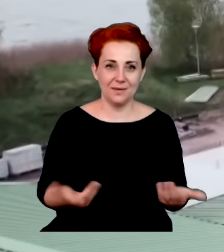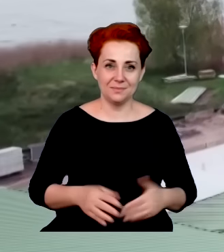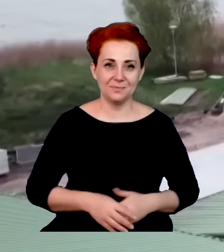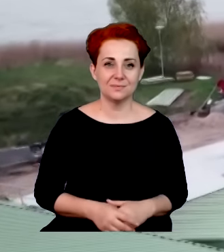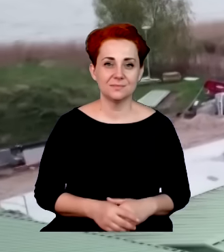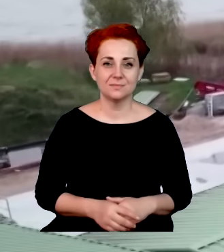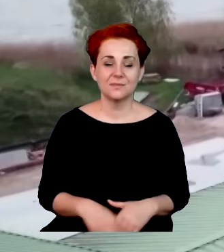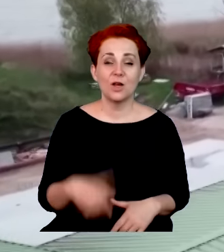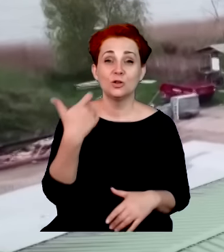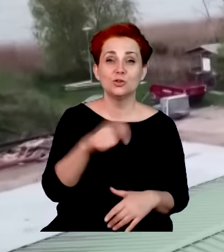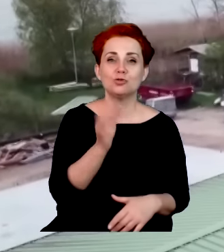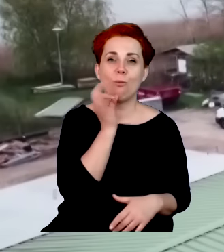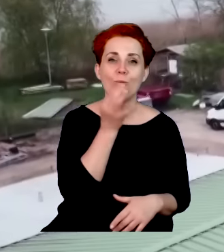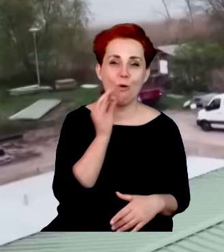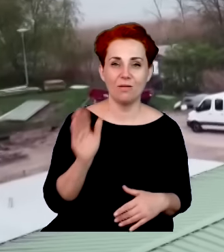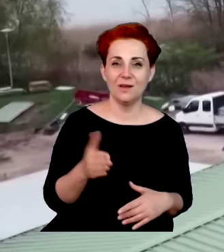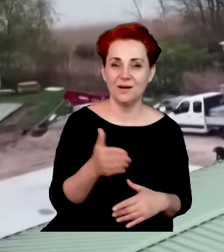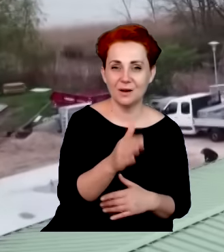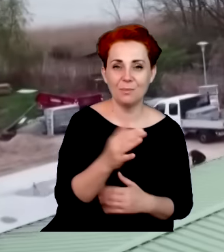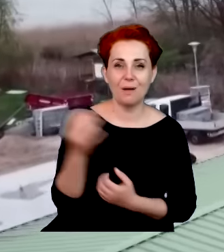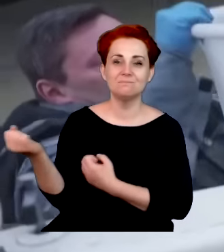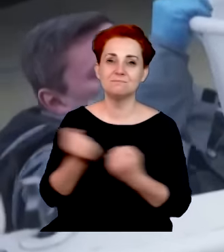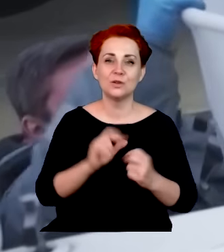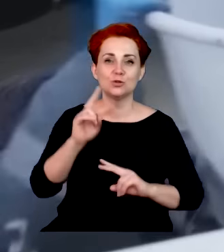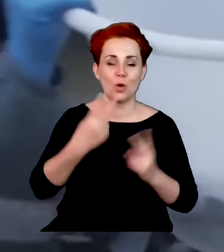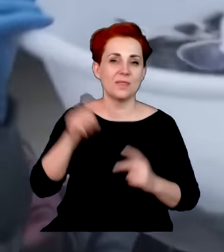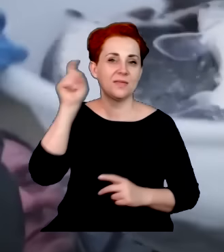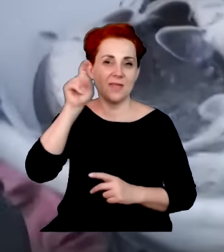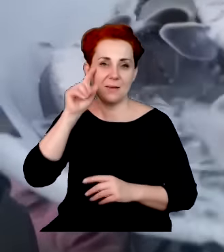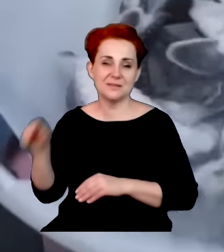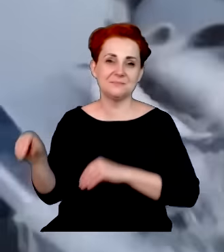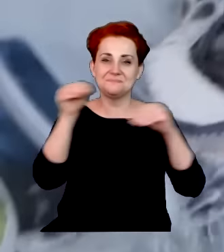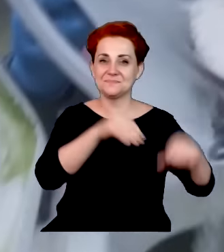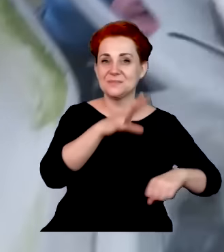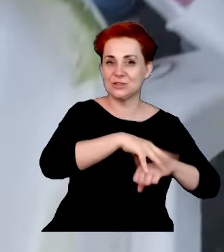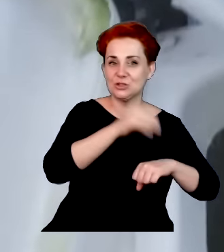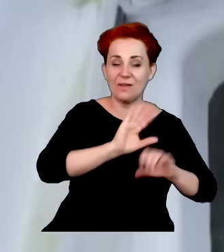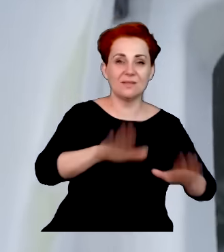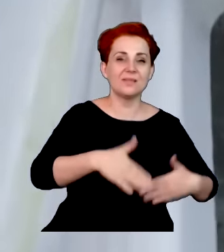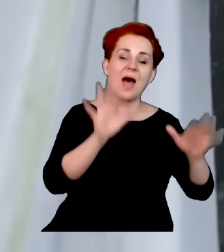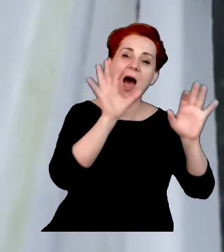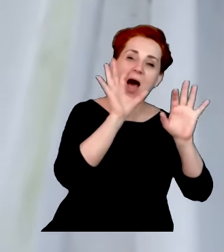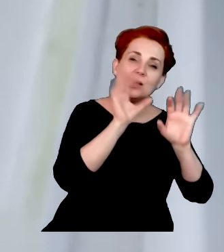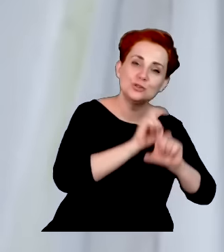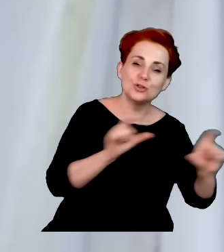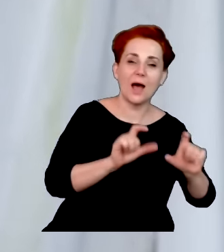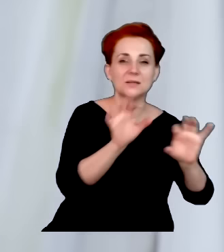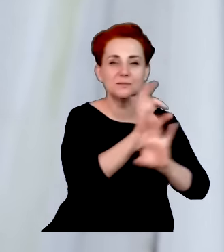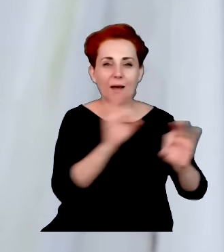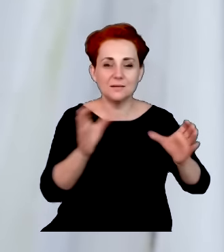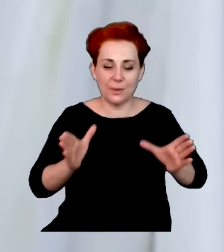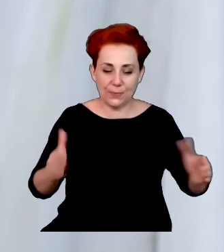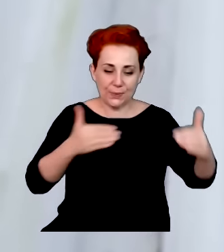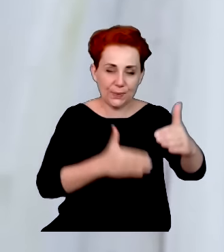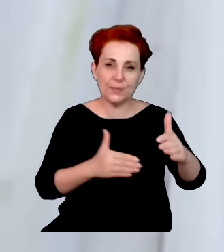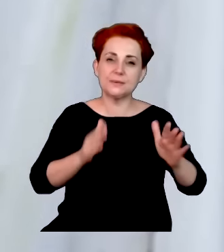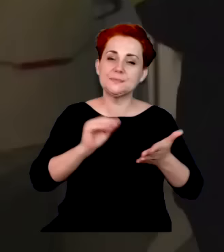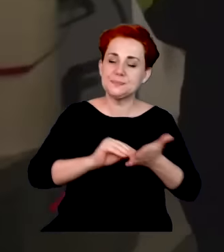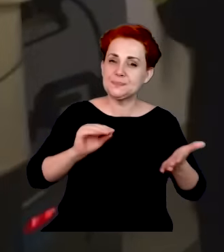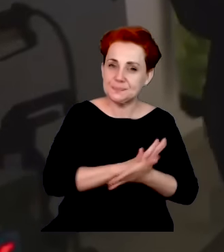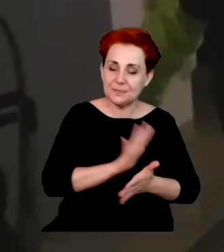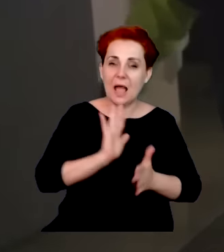100 młodych jesiotrów przywieziono z hodowli w Niemczech do Szwecji, gdzie dano im czas na aklimatyzację w specjalnych zbiornikach przed wypuszczeniem na